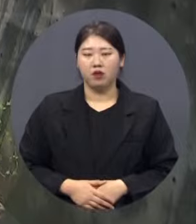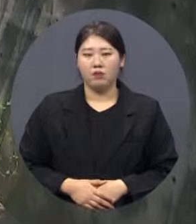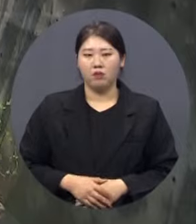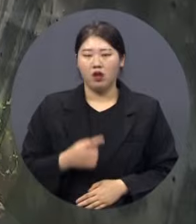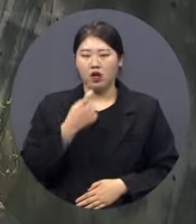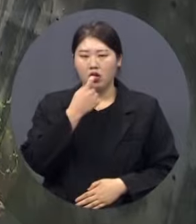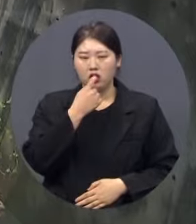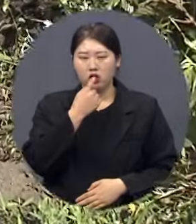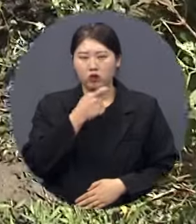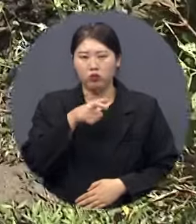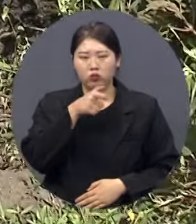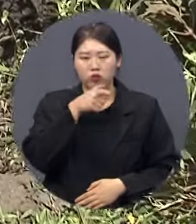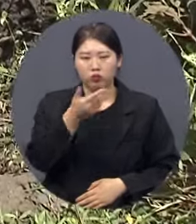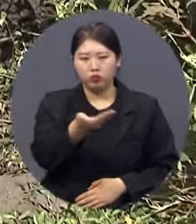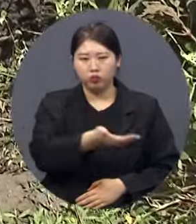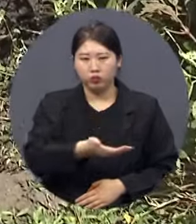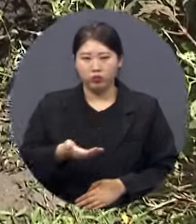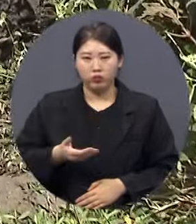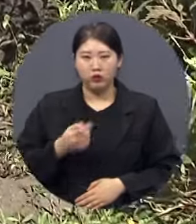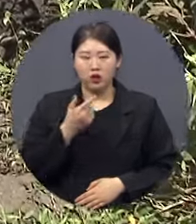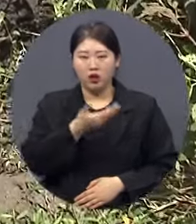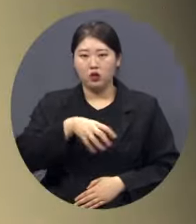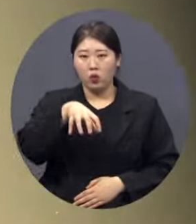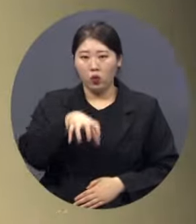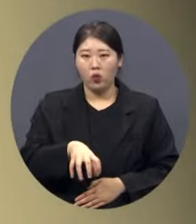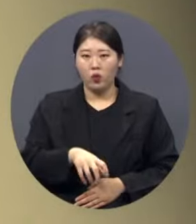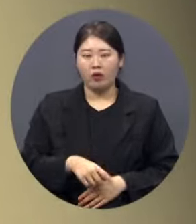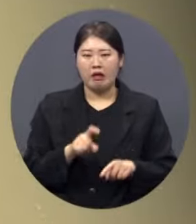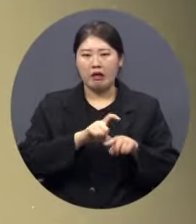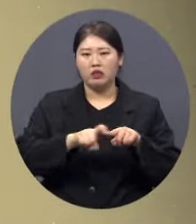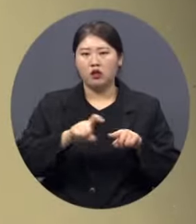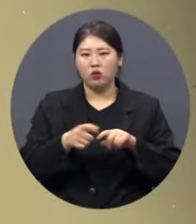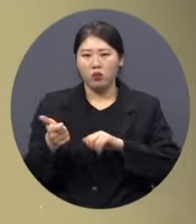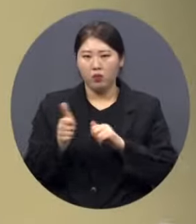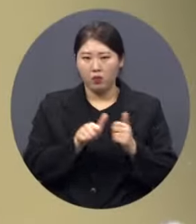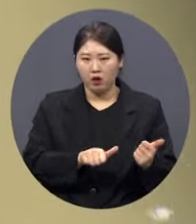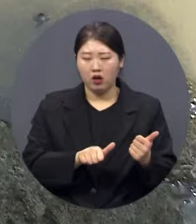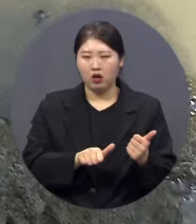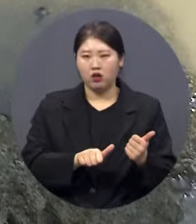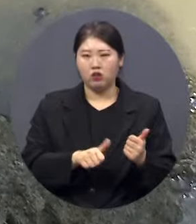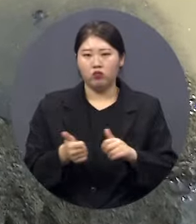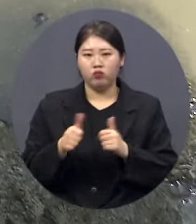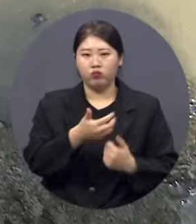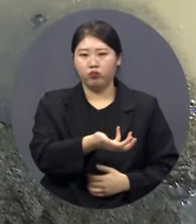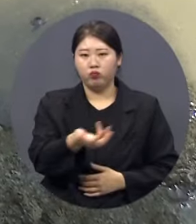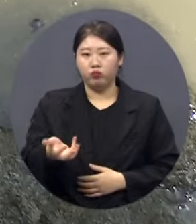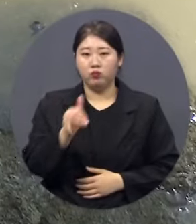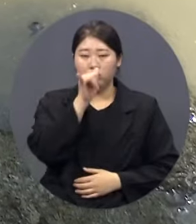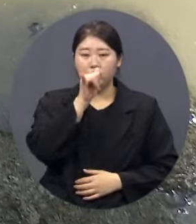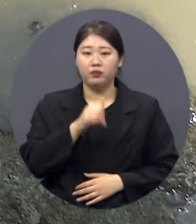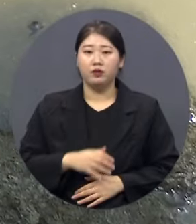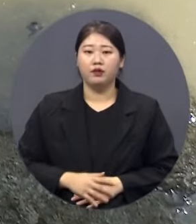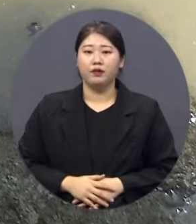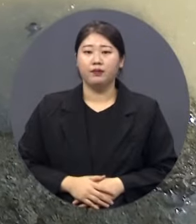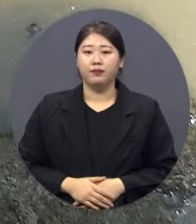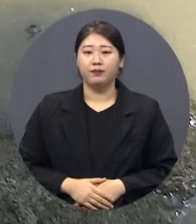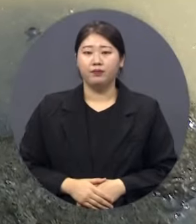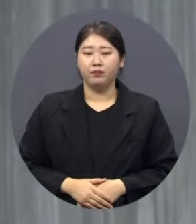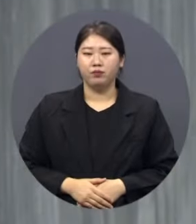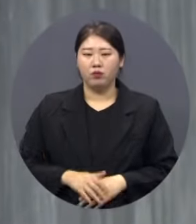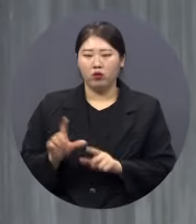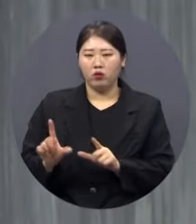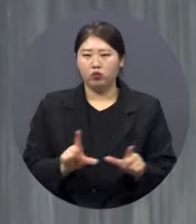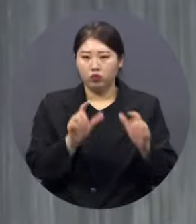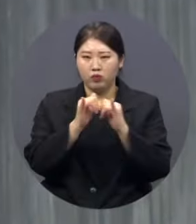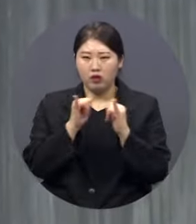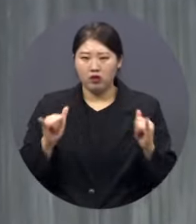희뿌연 물로 뒤덮인 하천. 하천에 서식하는 장어도 죽어 배를 뒤집은 채 둥둥 떠다닙니다.